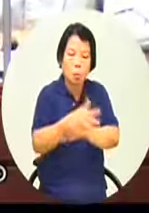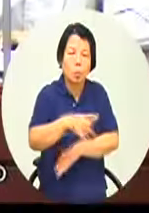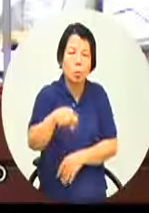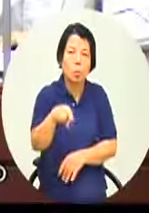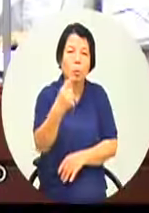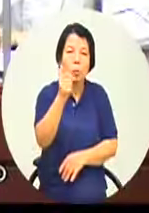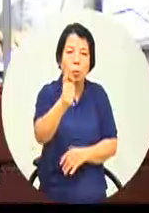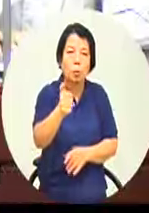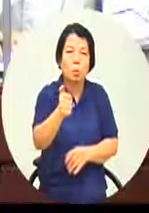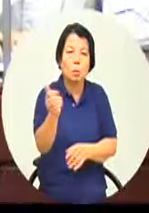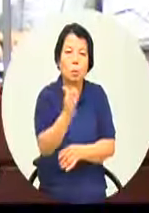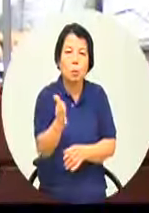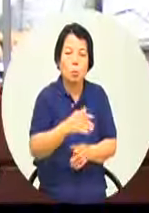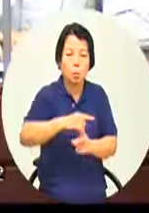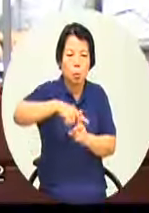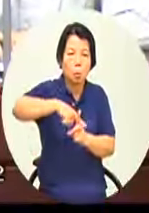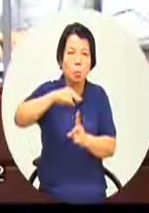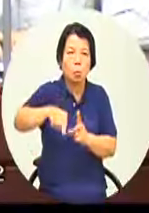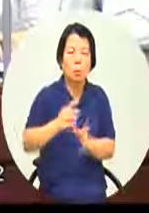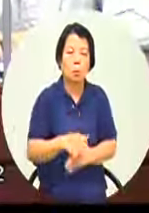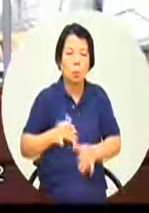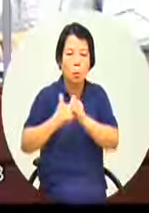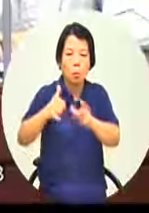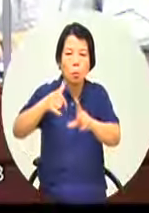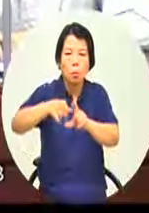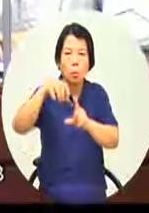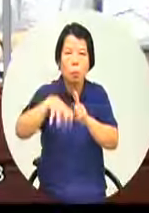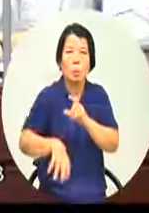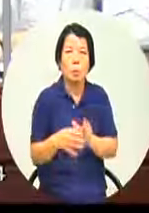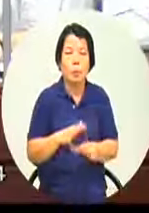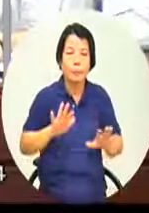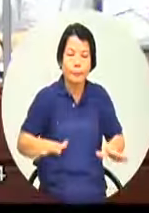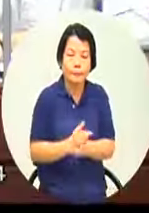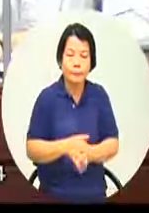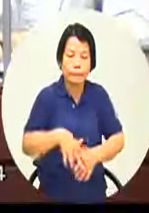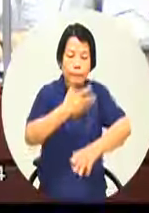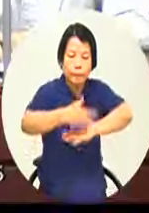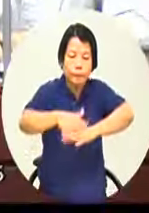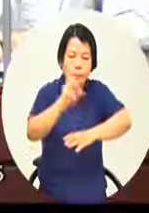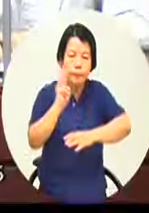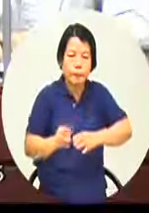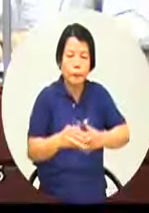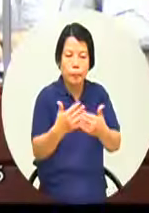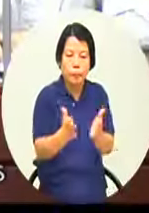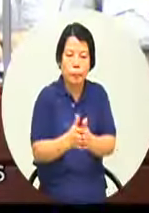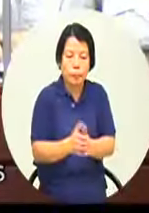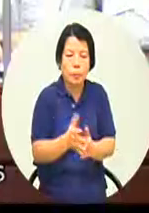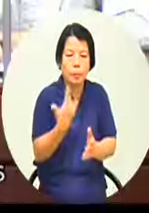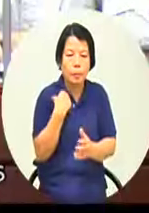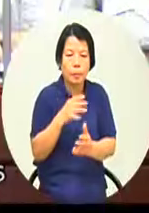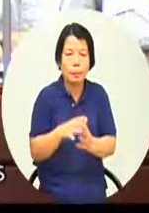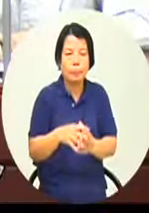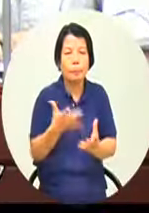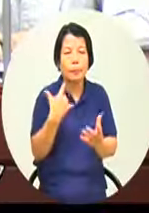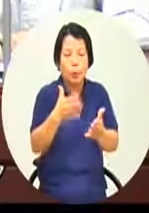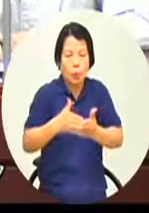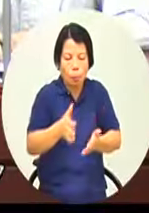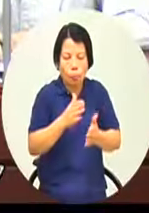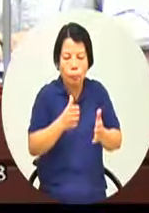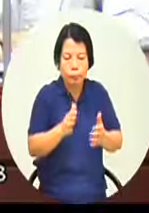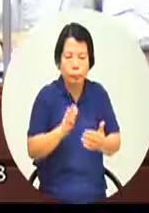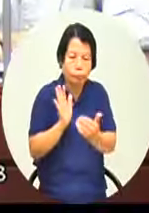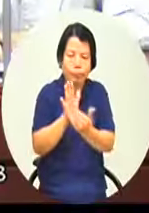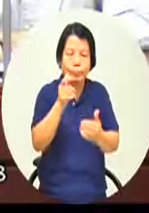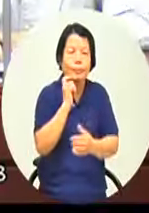左右，那这个部分是我们在市区里面是的目前的排水设施是没有办法去负荷的，所以局部地区当然就是会淹